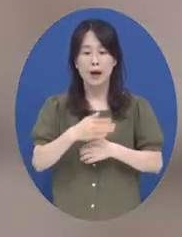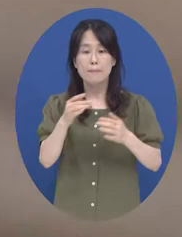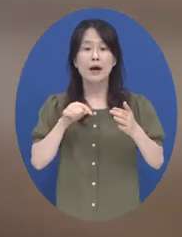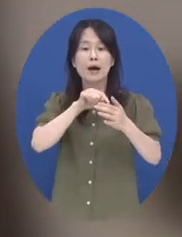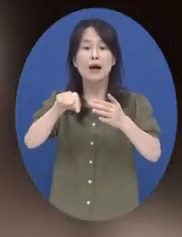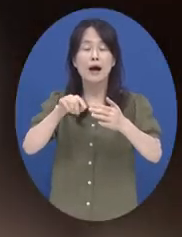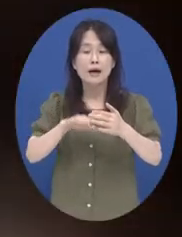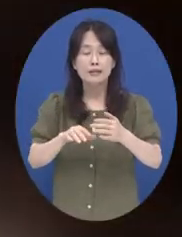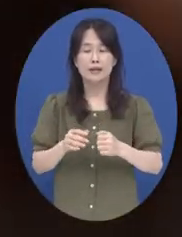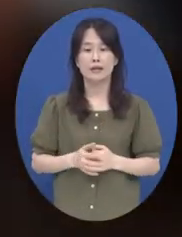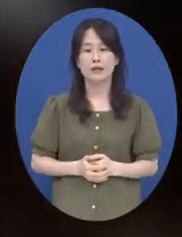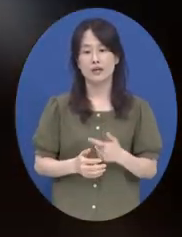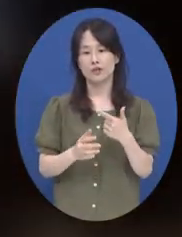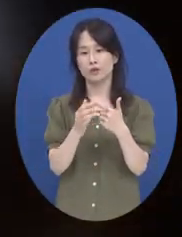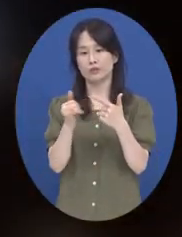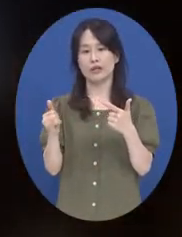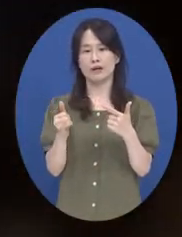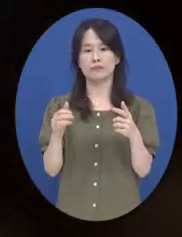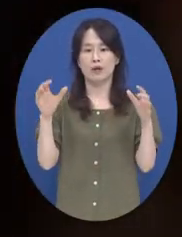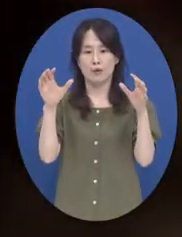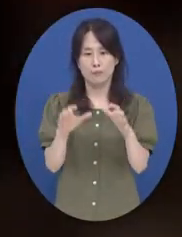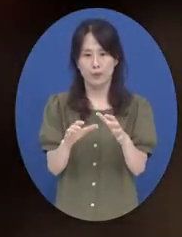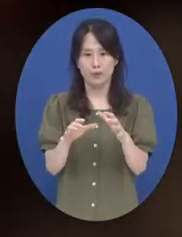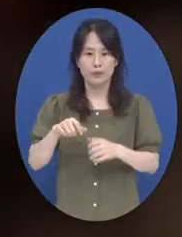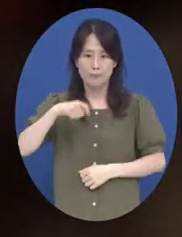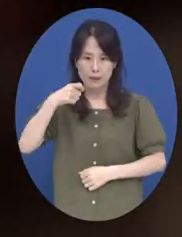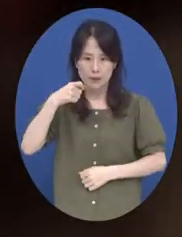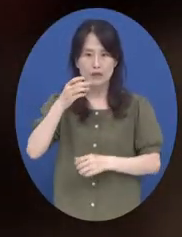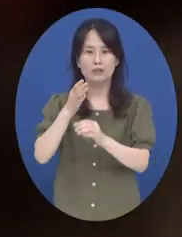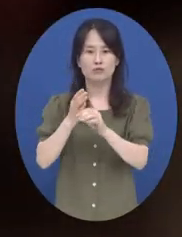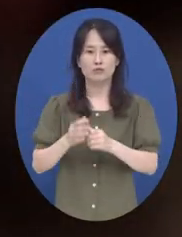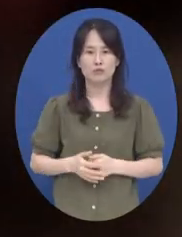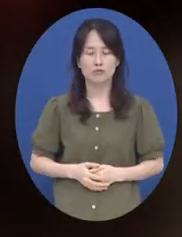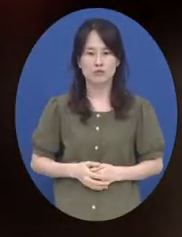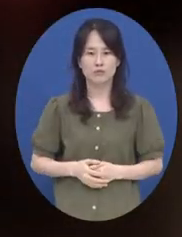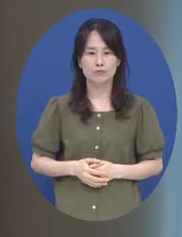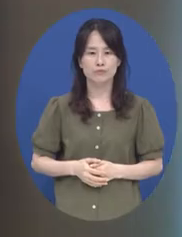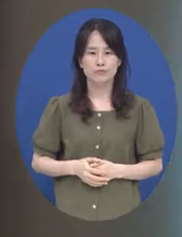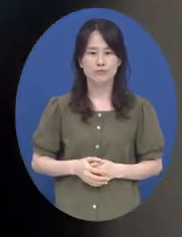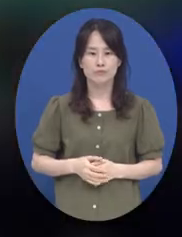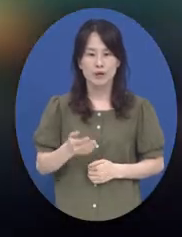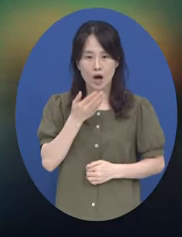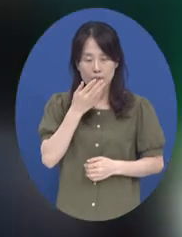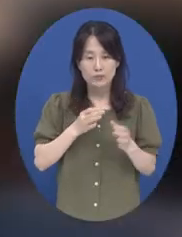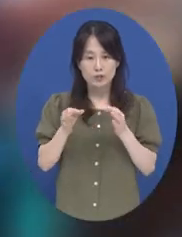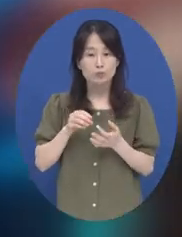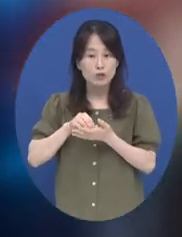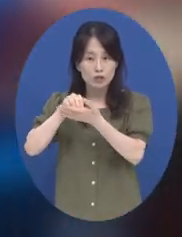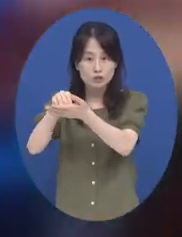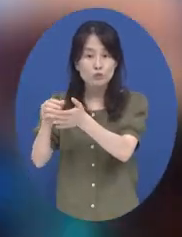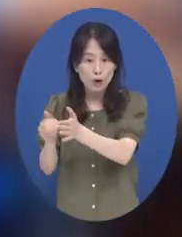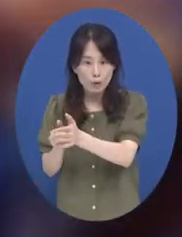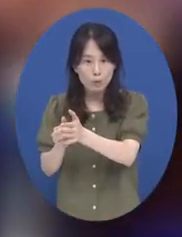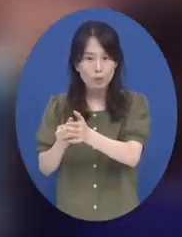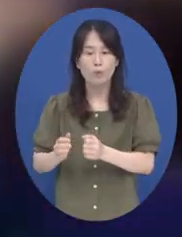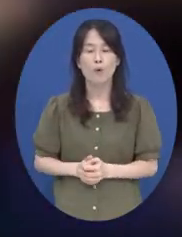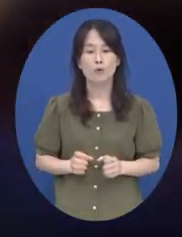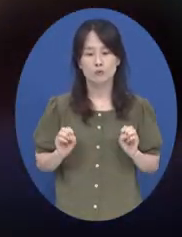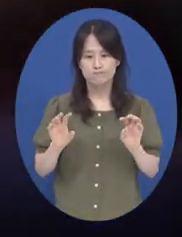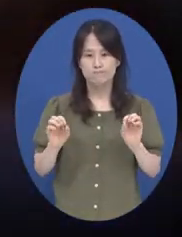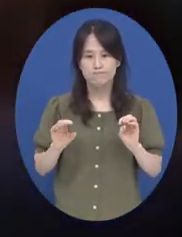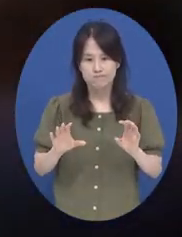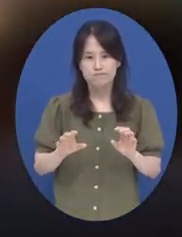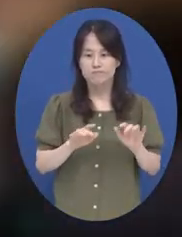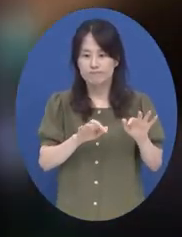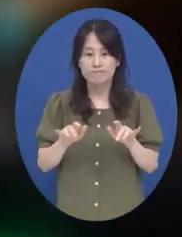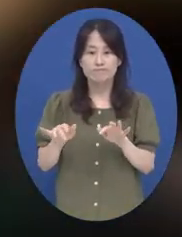방 안쪽으로 사람들의 눈을 피해 6명이나 한 테이블에 자리를 잡았습니다. 일반 음식점으로 등록한 채